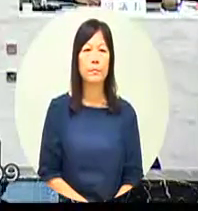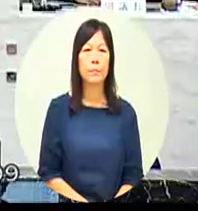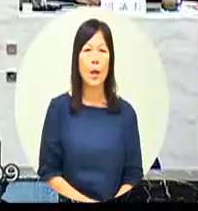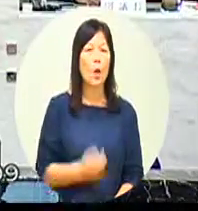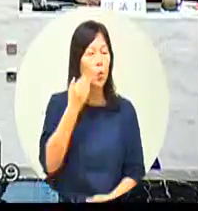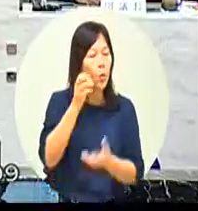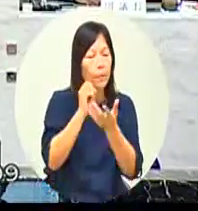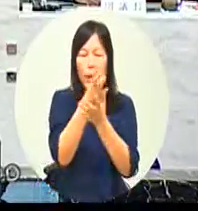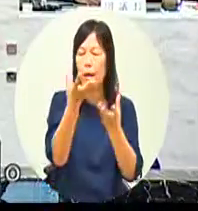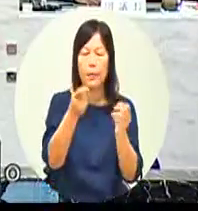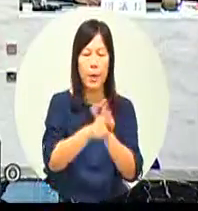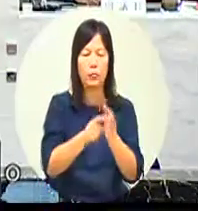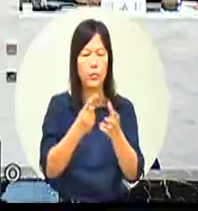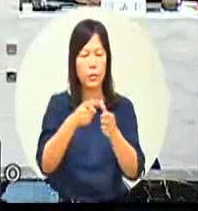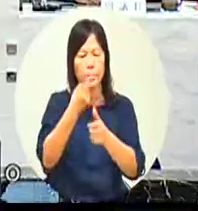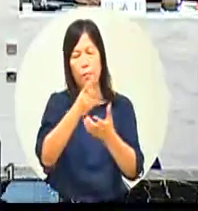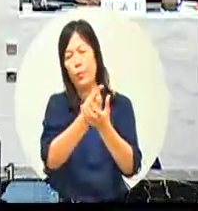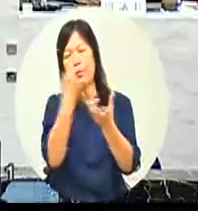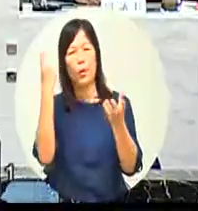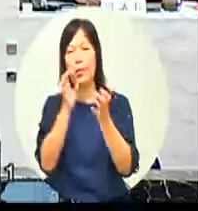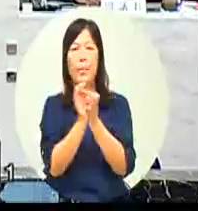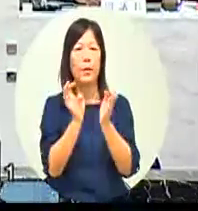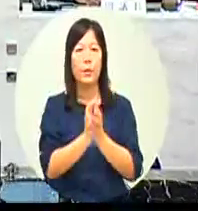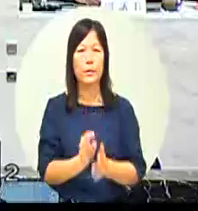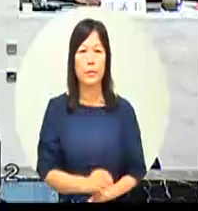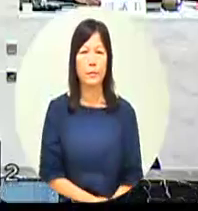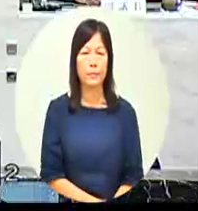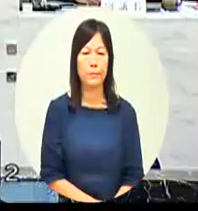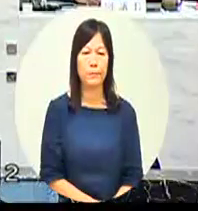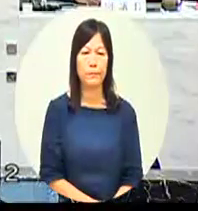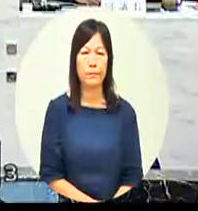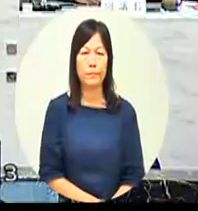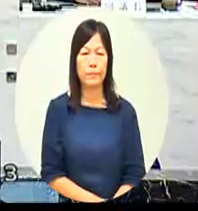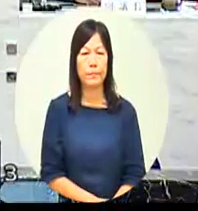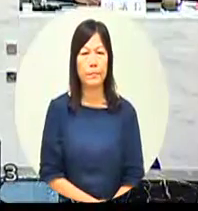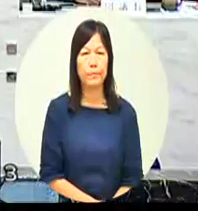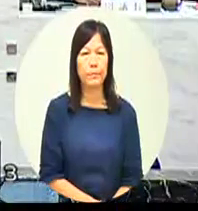没有报告案的就可以先行离席，谢谢。